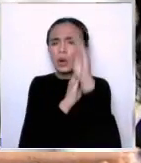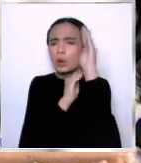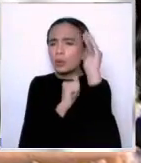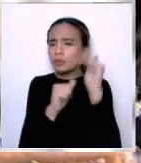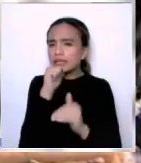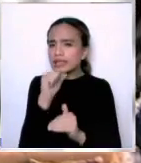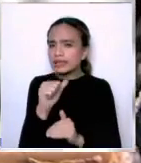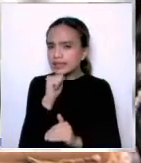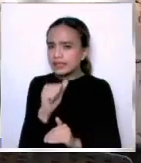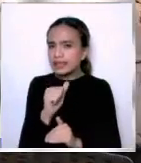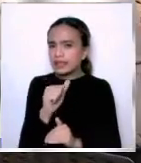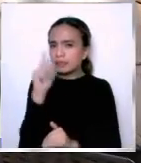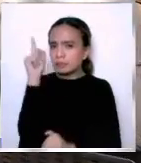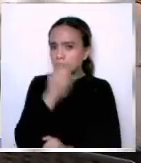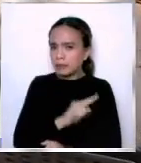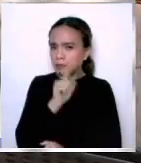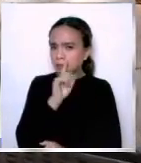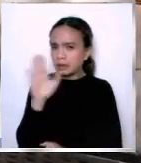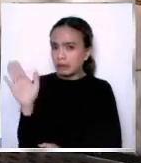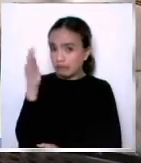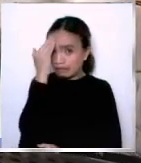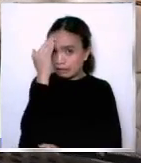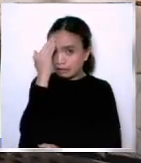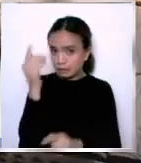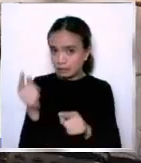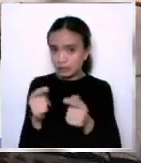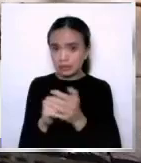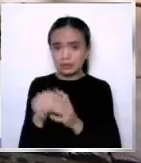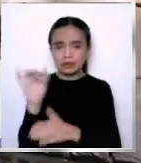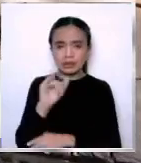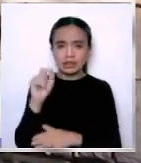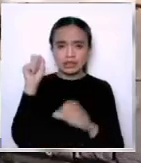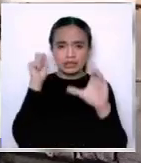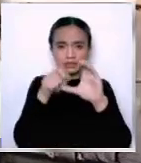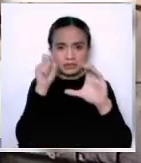ang mga hamak na pako, malaki ang gampani noon sa ating mga riles?